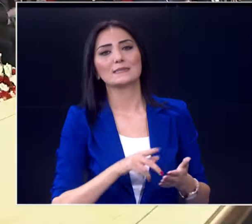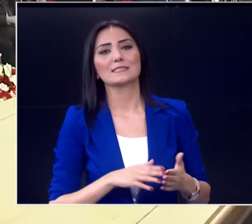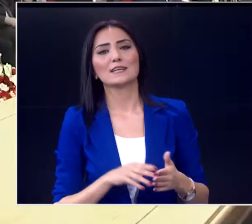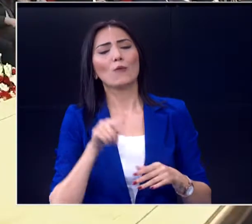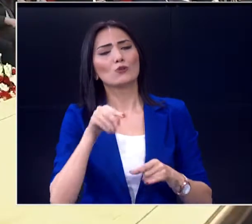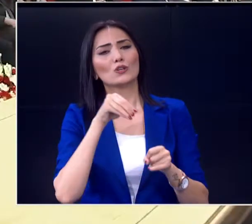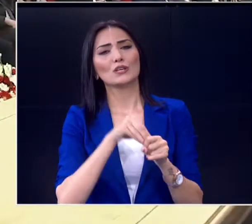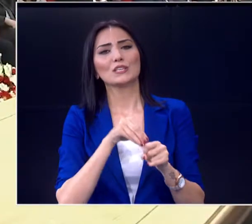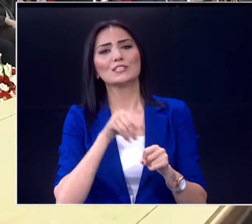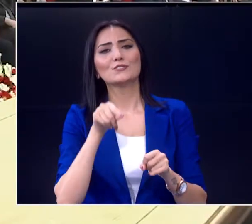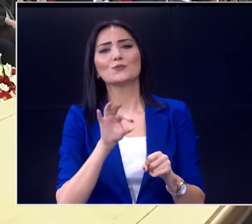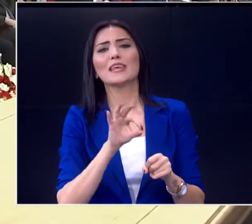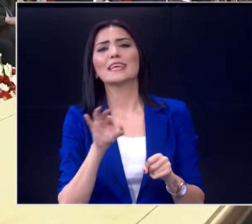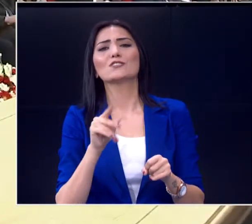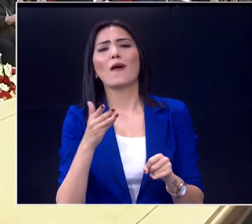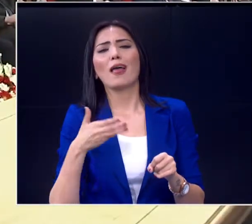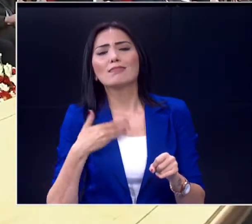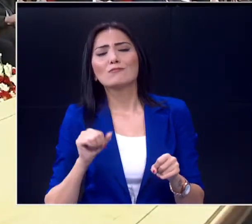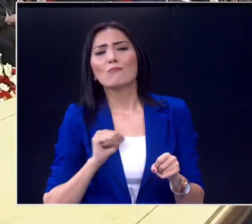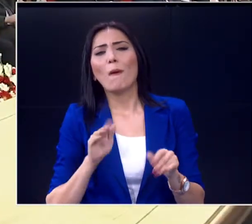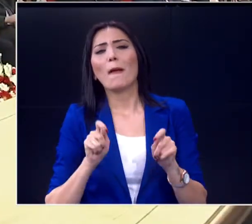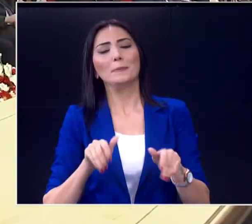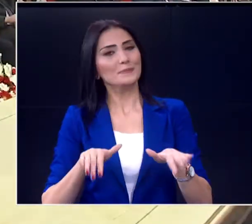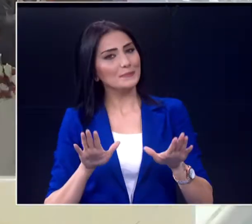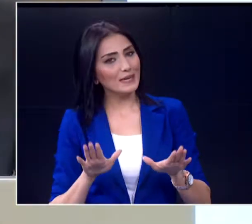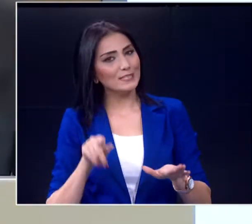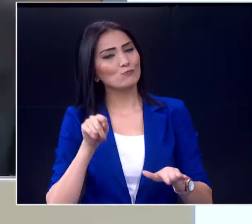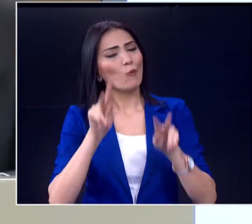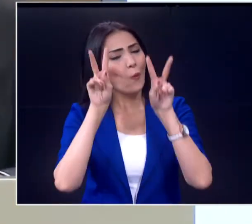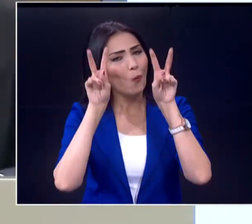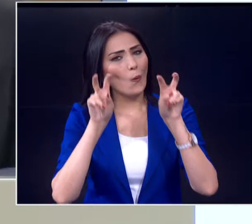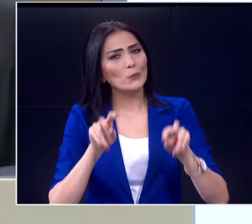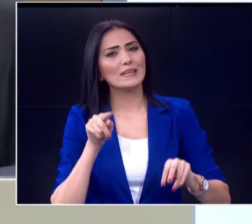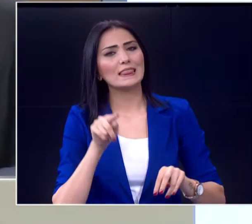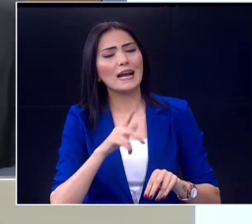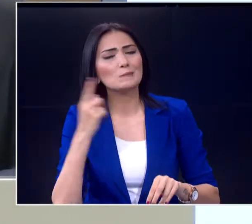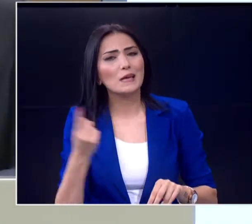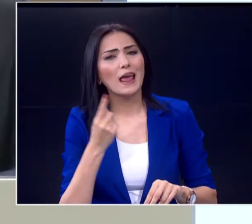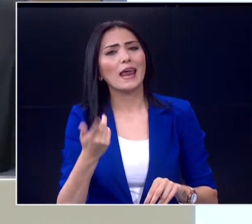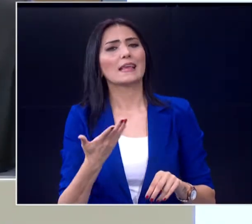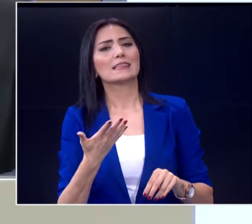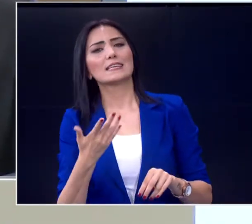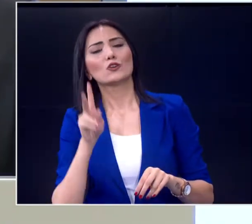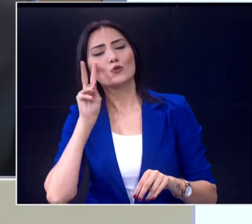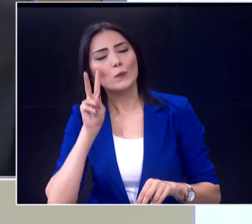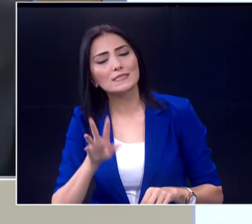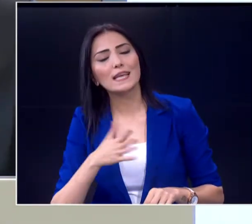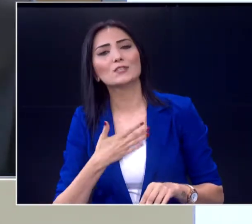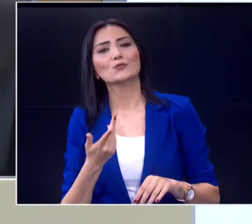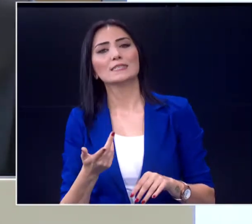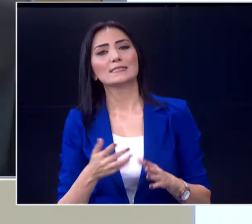Onun için hiç endişe etmeyin. Bu konularda gerekli hassasiyeti